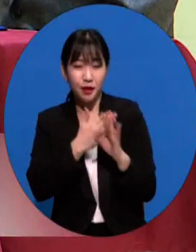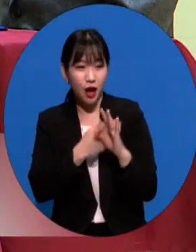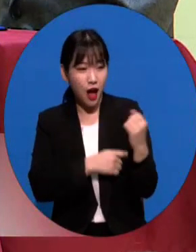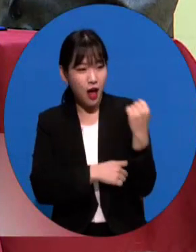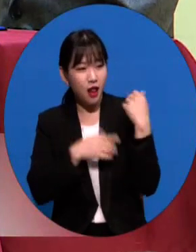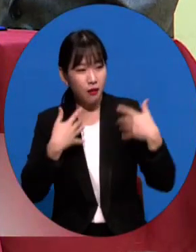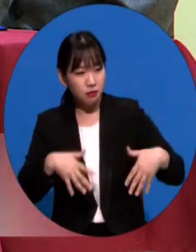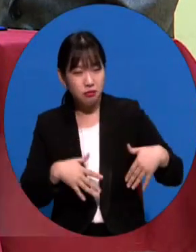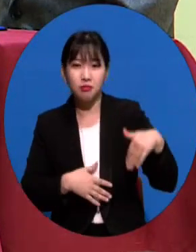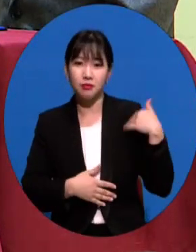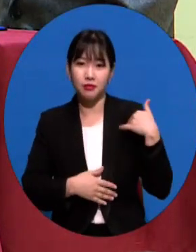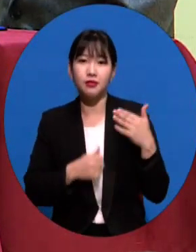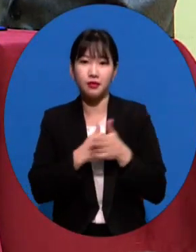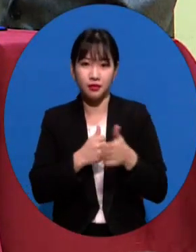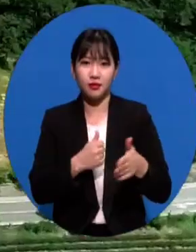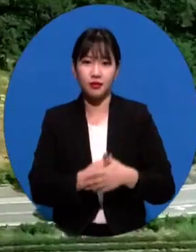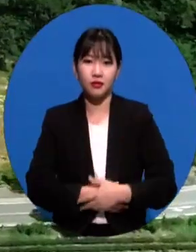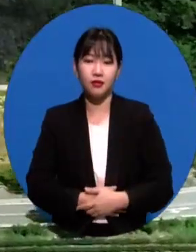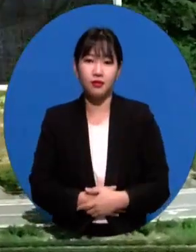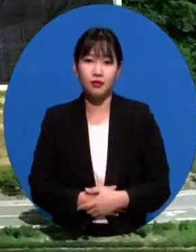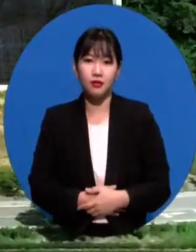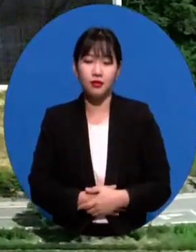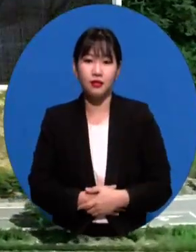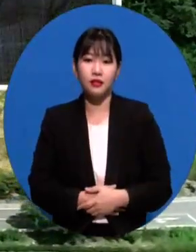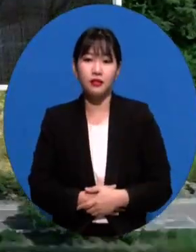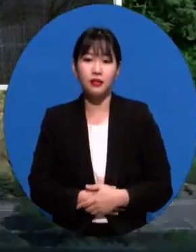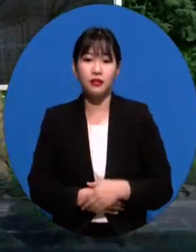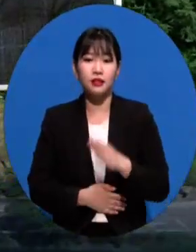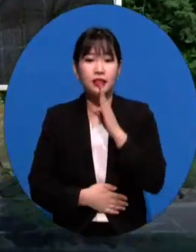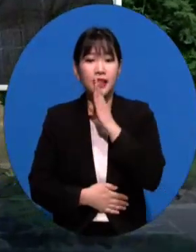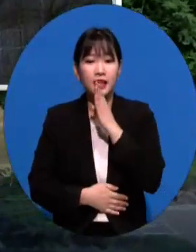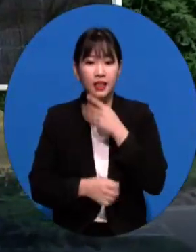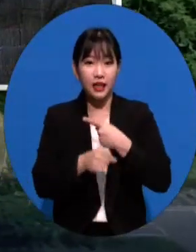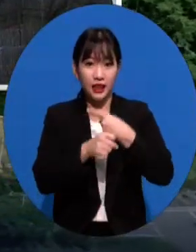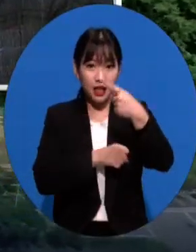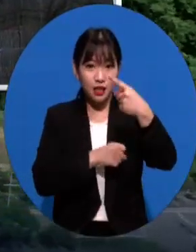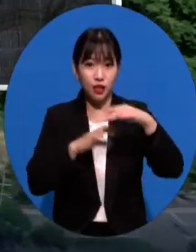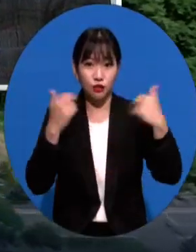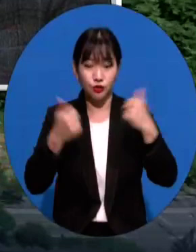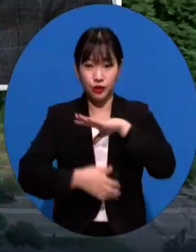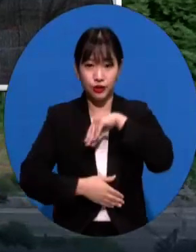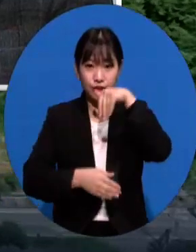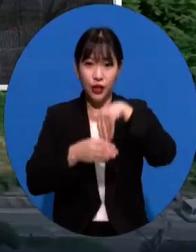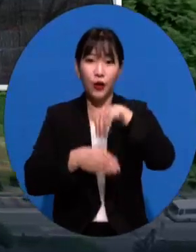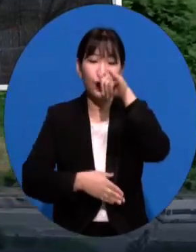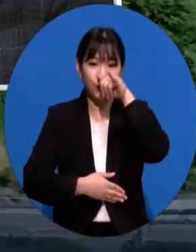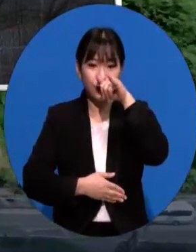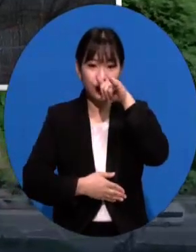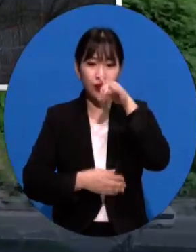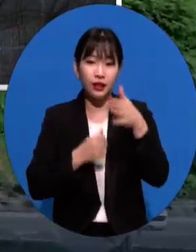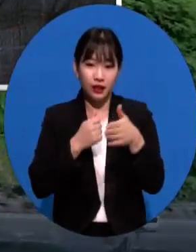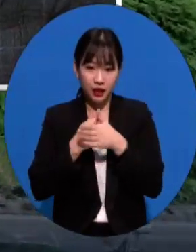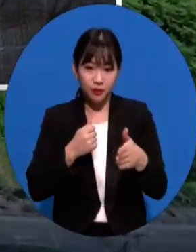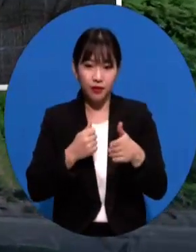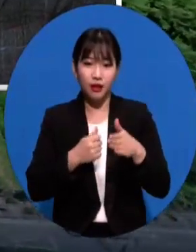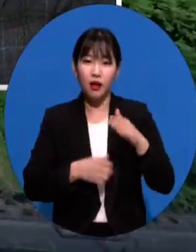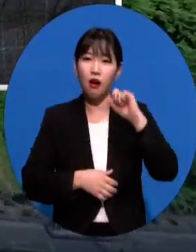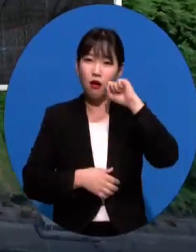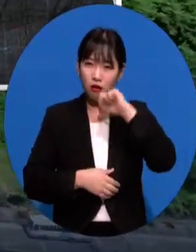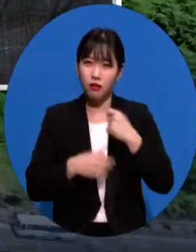동력을 장담할 수 없기 때문입니다 사실은 내년에는 국회의원 선거가 있습니다 그렇기 때문에